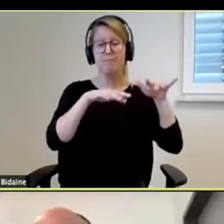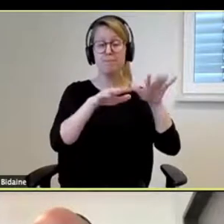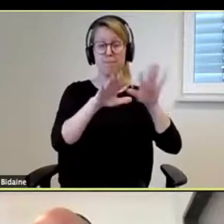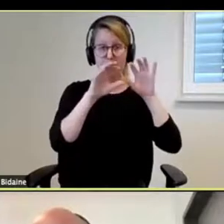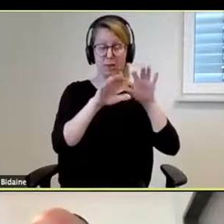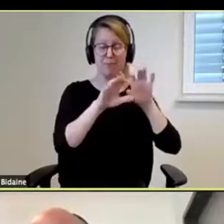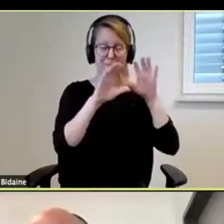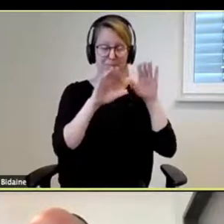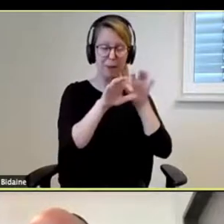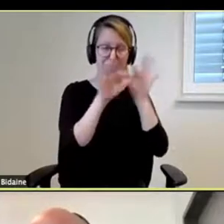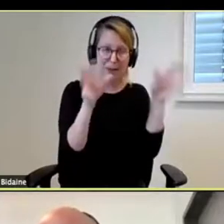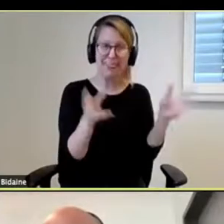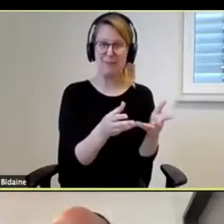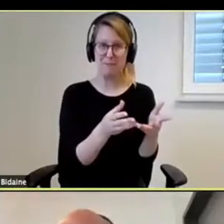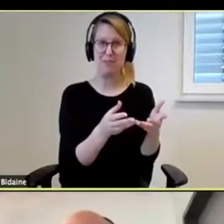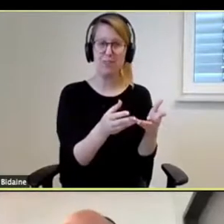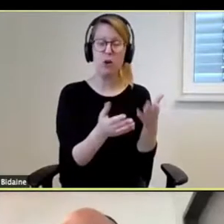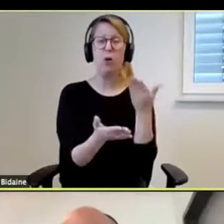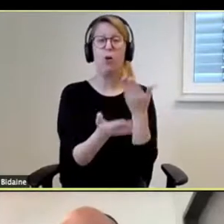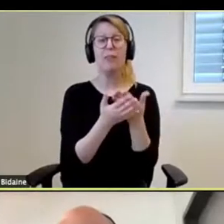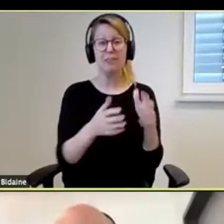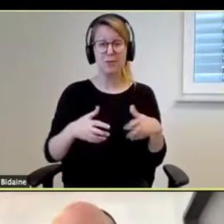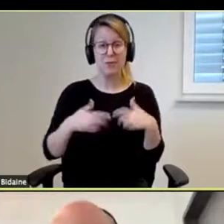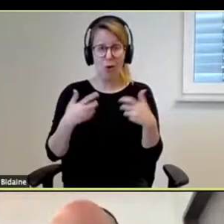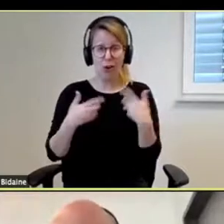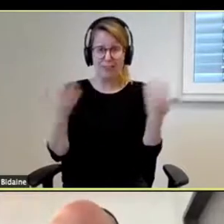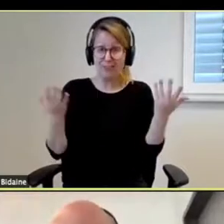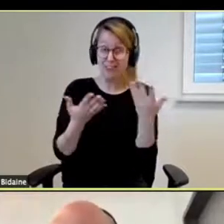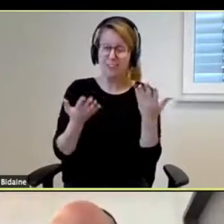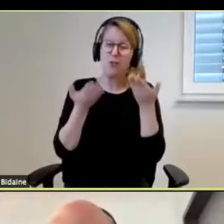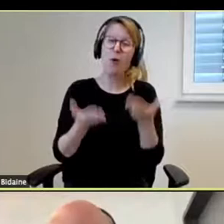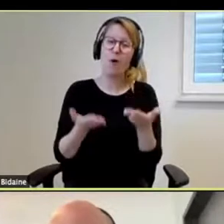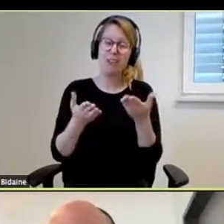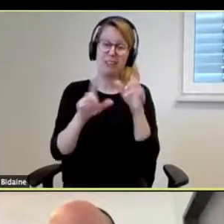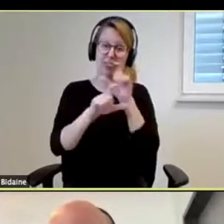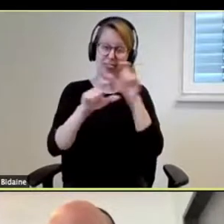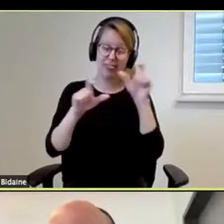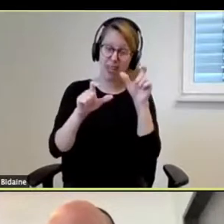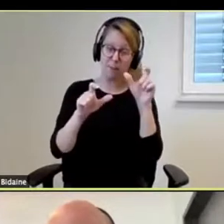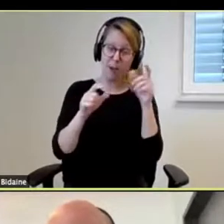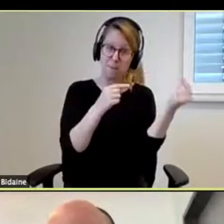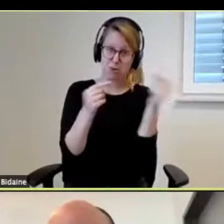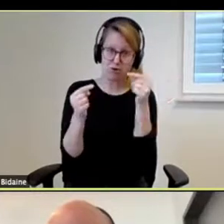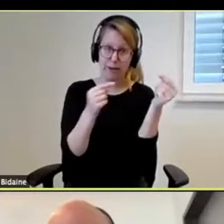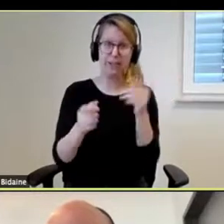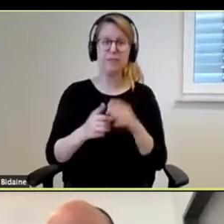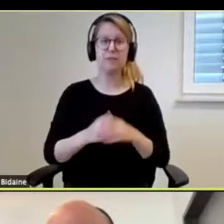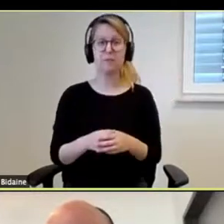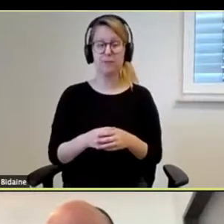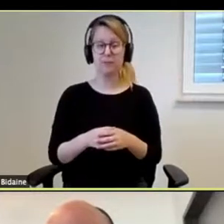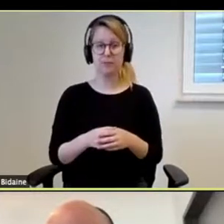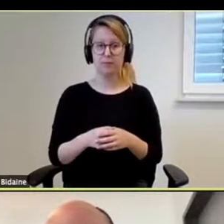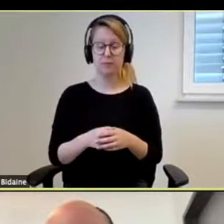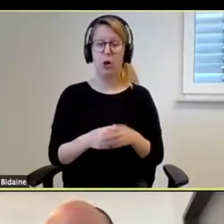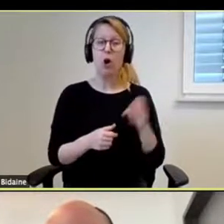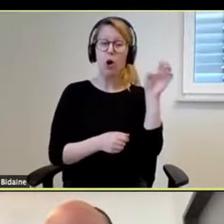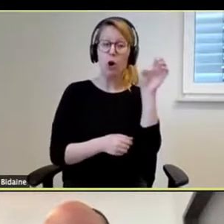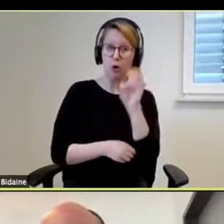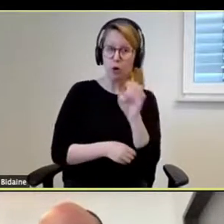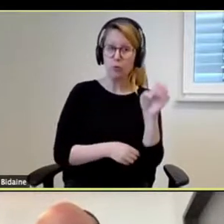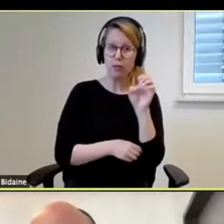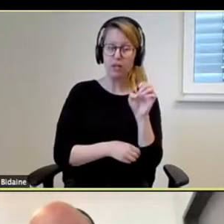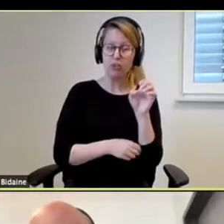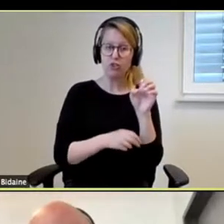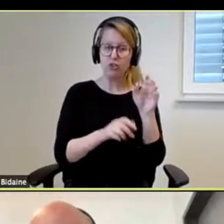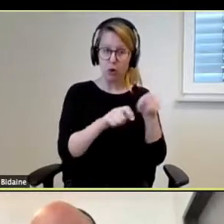mehr froh, dass man über das Sujet keine Haut schwätzen. In der Europäischen Union sind 100 Millionen Leute,